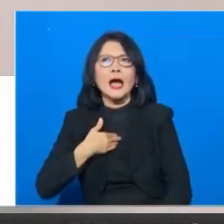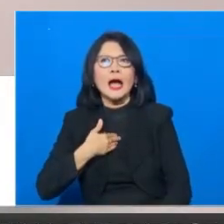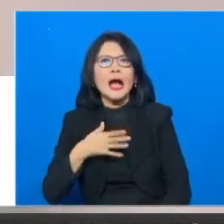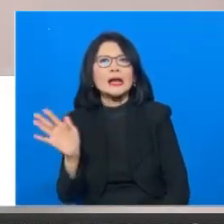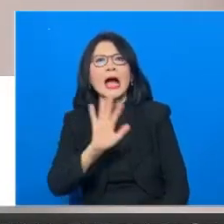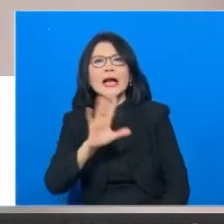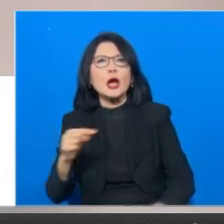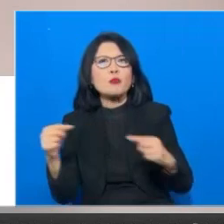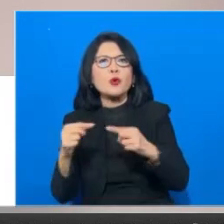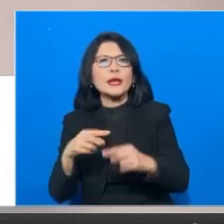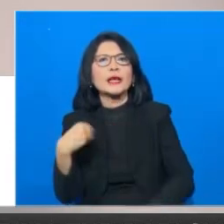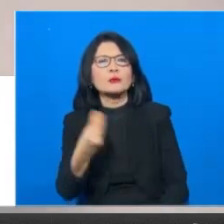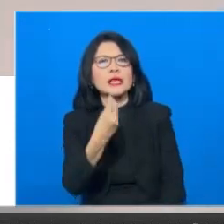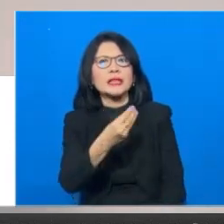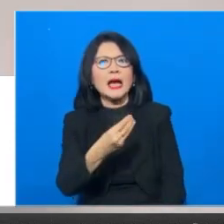lokasi wisata.